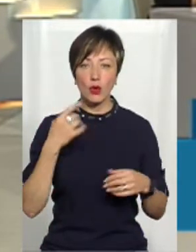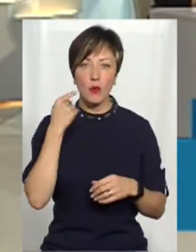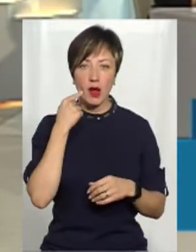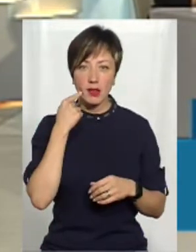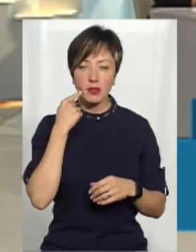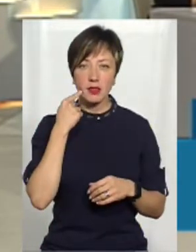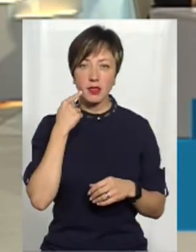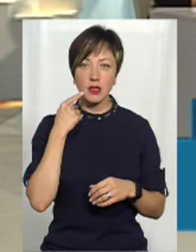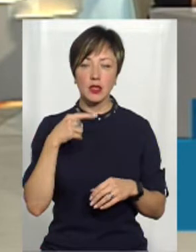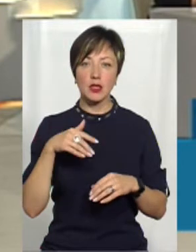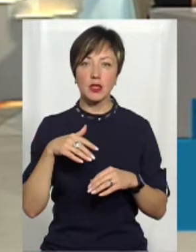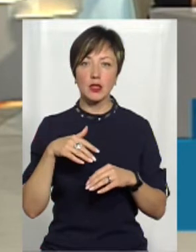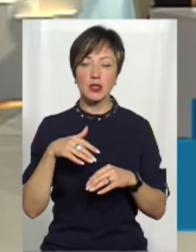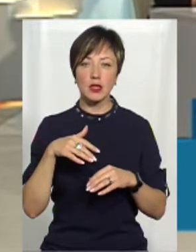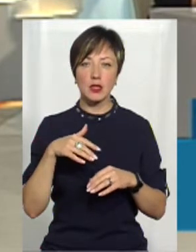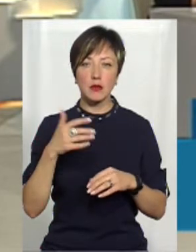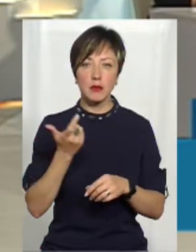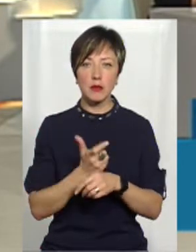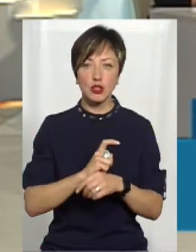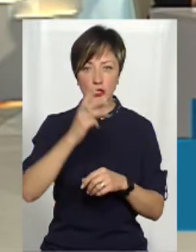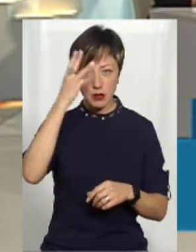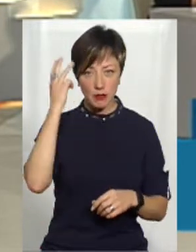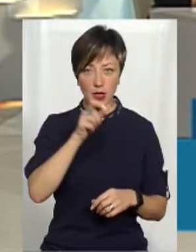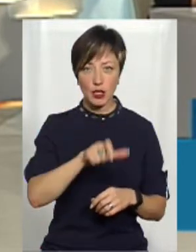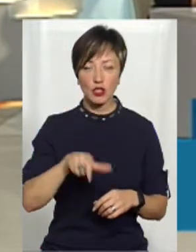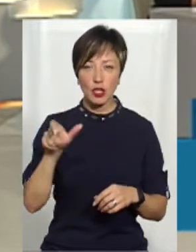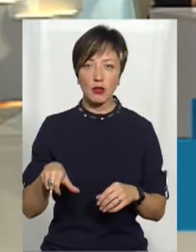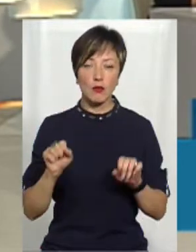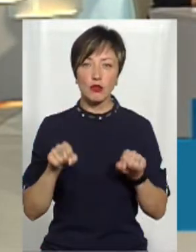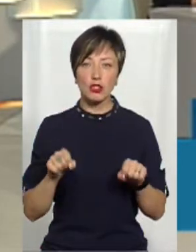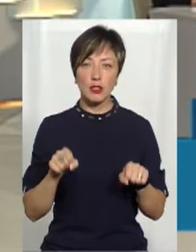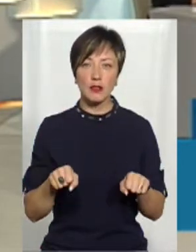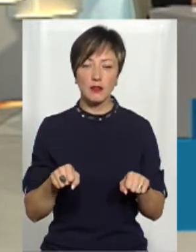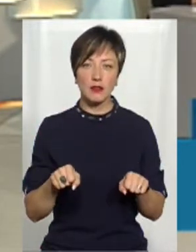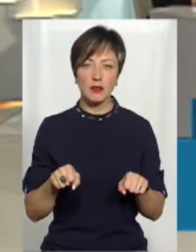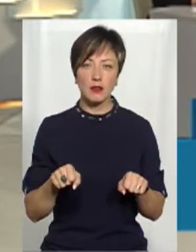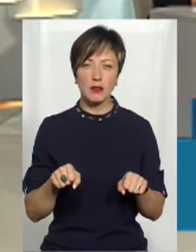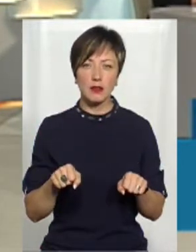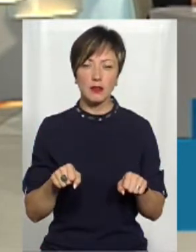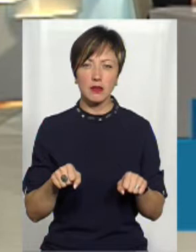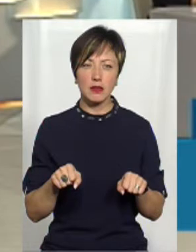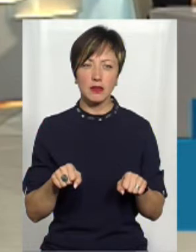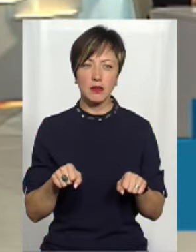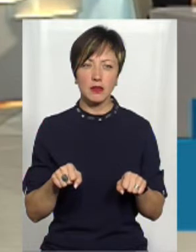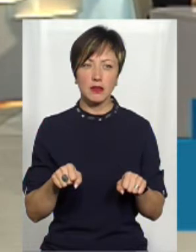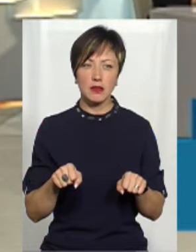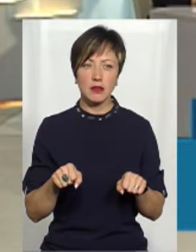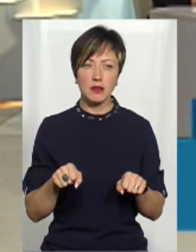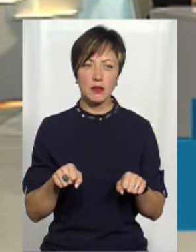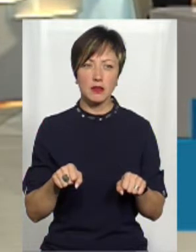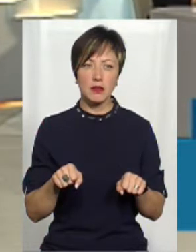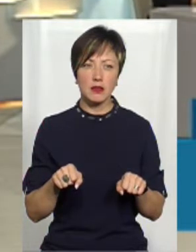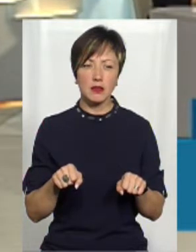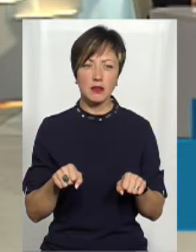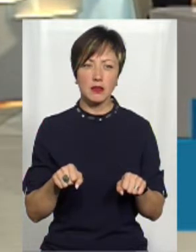суспільство, більше частини хмельничан, ну, можливо, не часу, не мають хоч часу, ні, нічого не цікавить, бо не мають часу